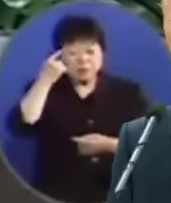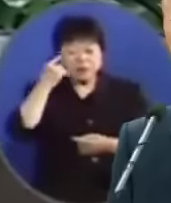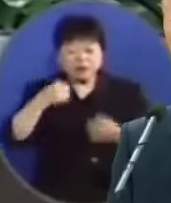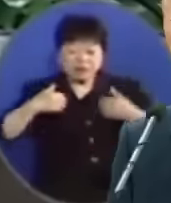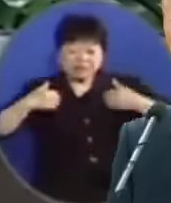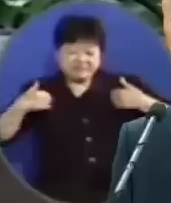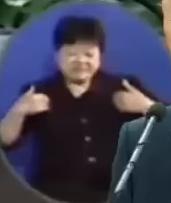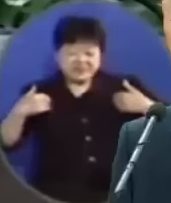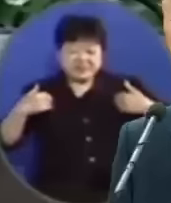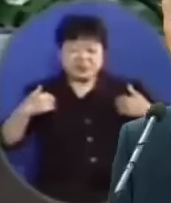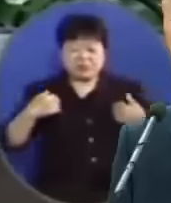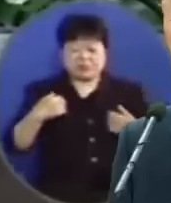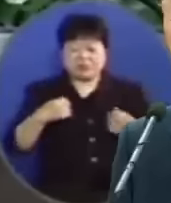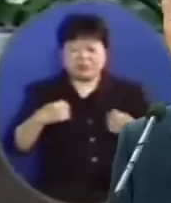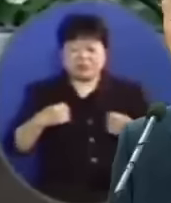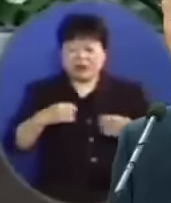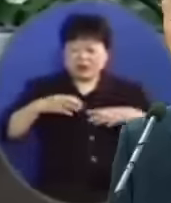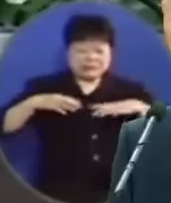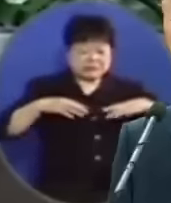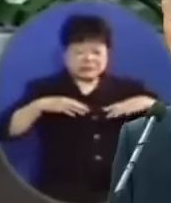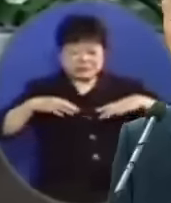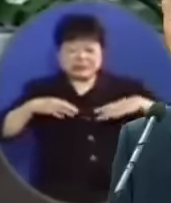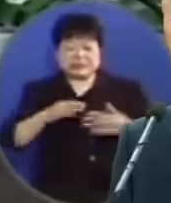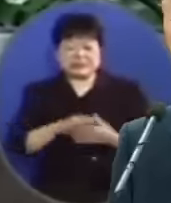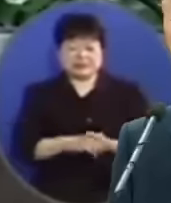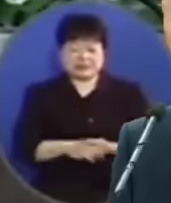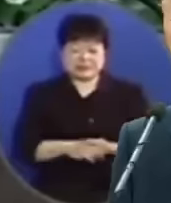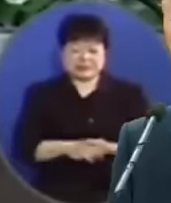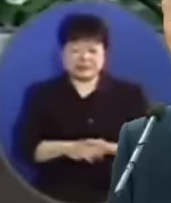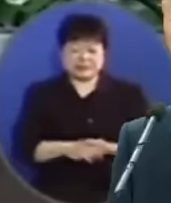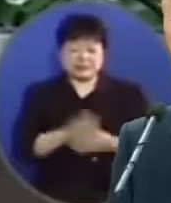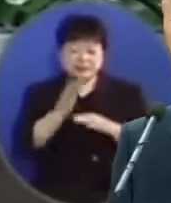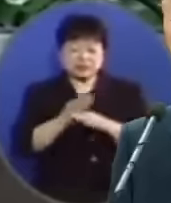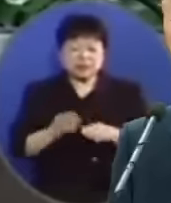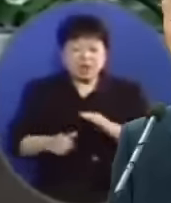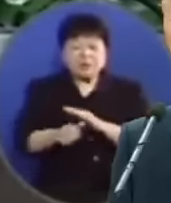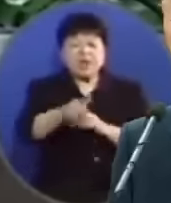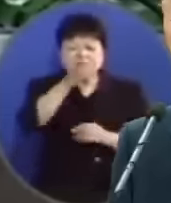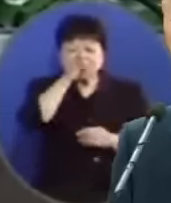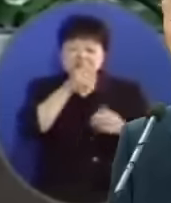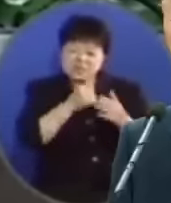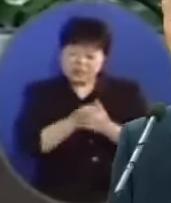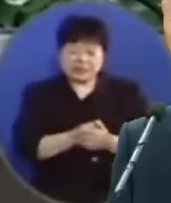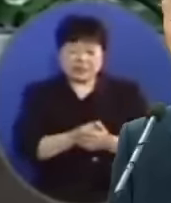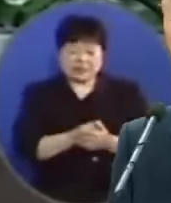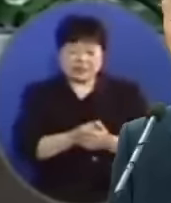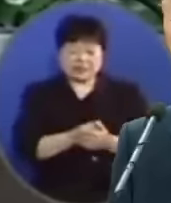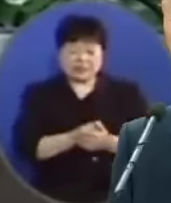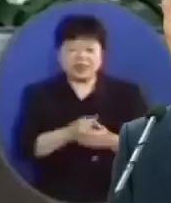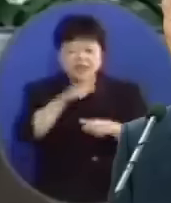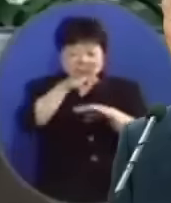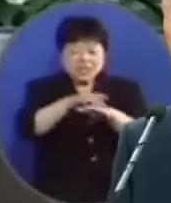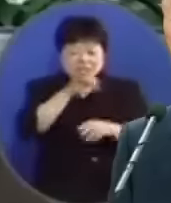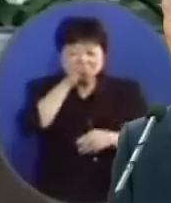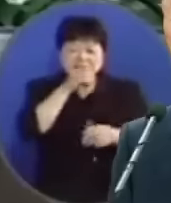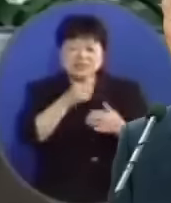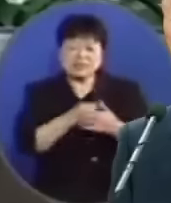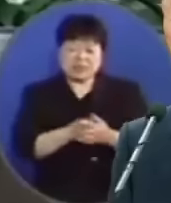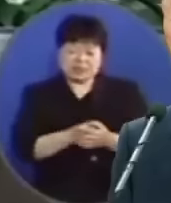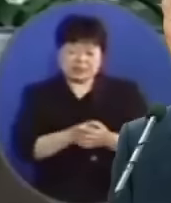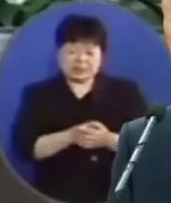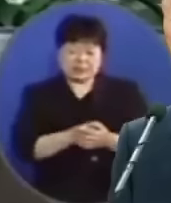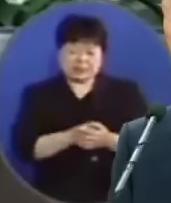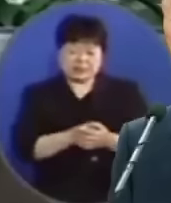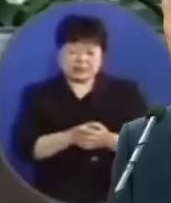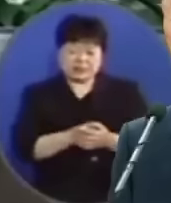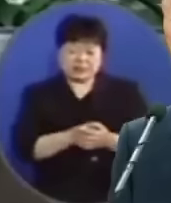어깨를 흔들면서 오는 것은 그 가운데 뱀이 들어앉아서 그렇게 하는 것입니다. 사탄이 들어지는 것이므로